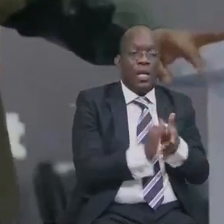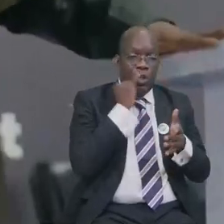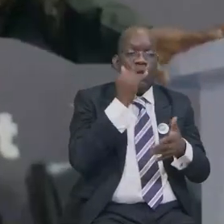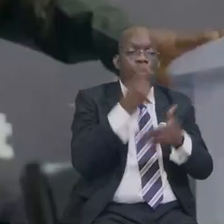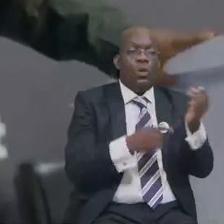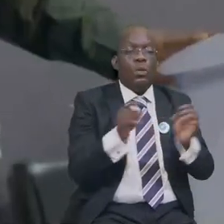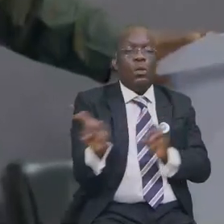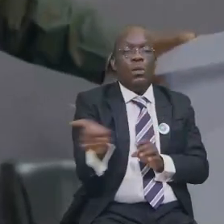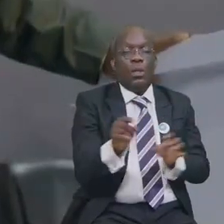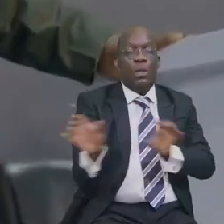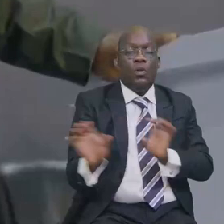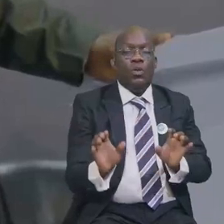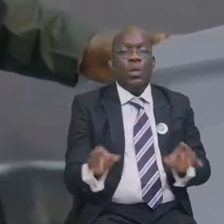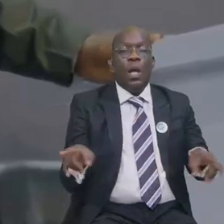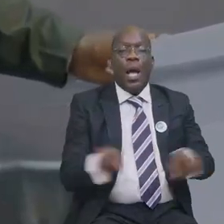croient. Mais